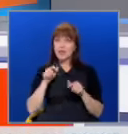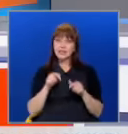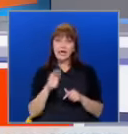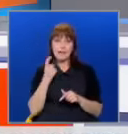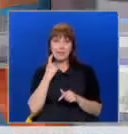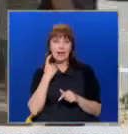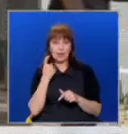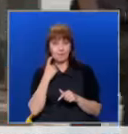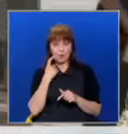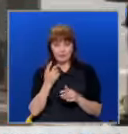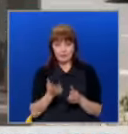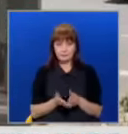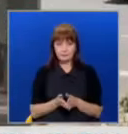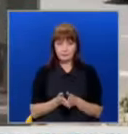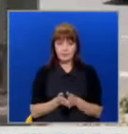Биляна Бонева.